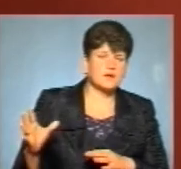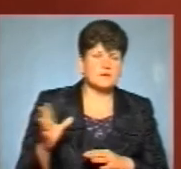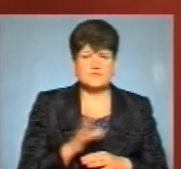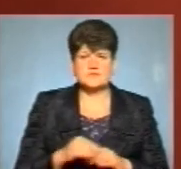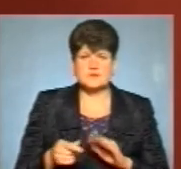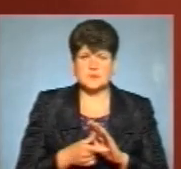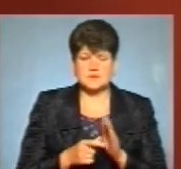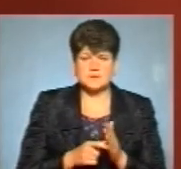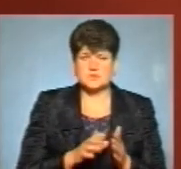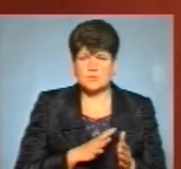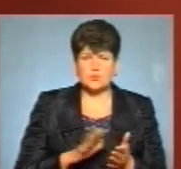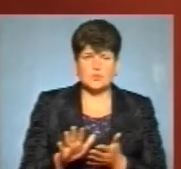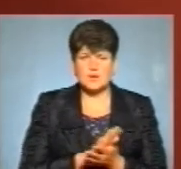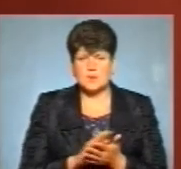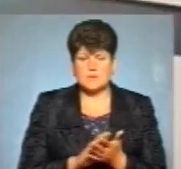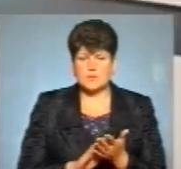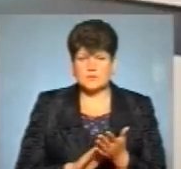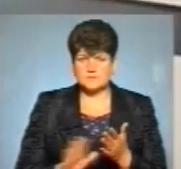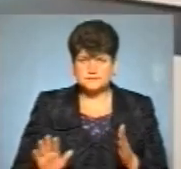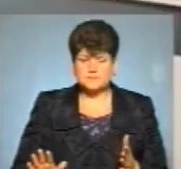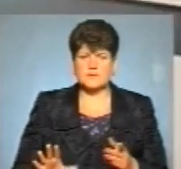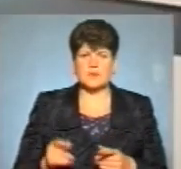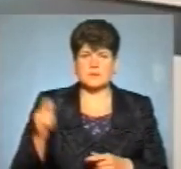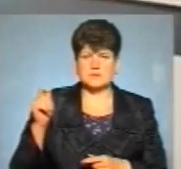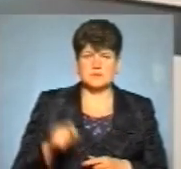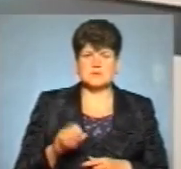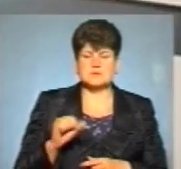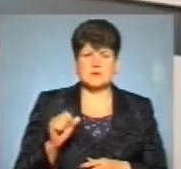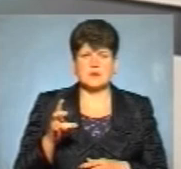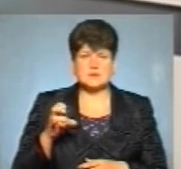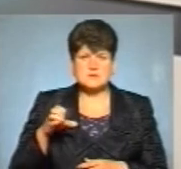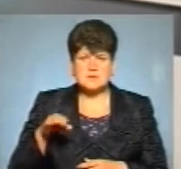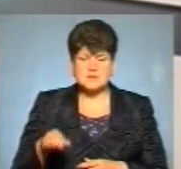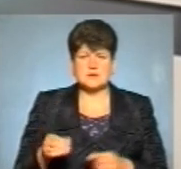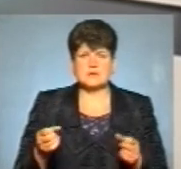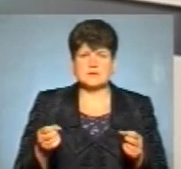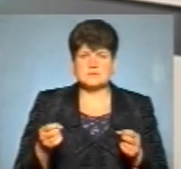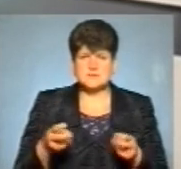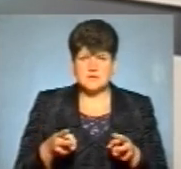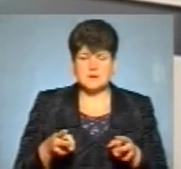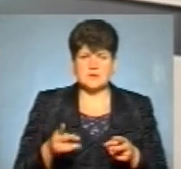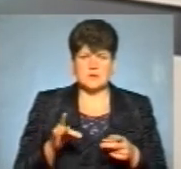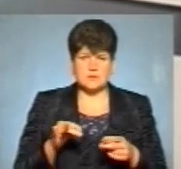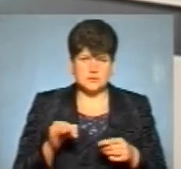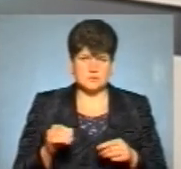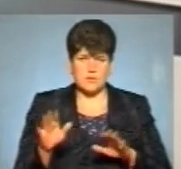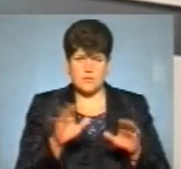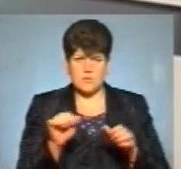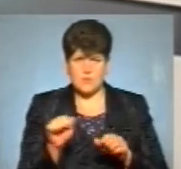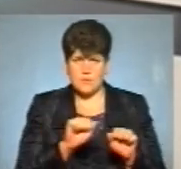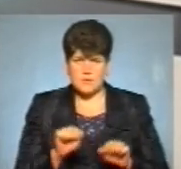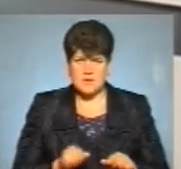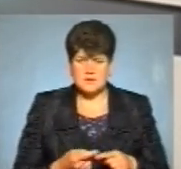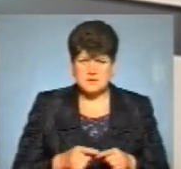були продезінфіковані, проїжджали санстанції, які відповідним розчином обробляли ці приміщення. І